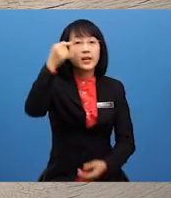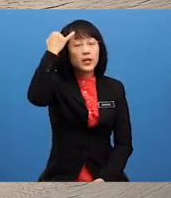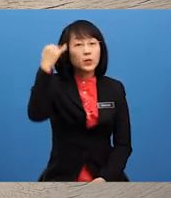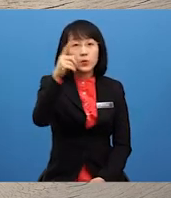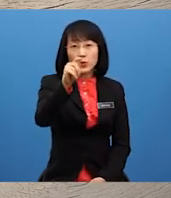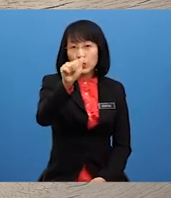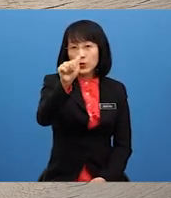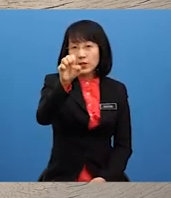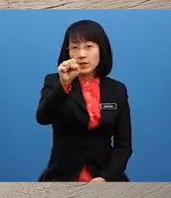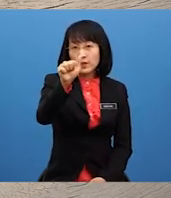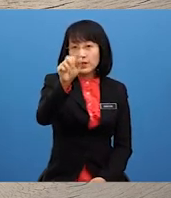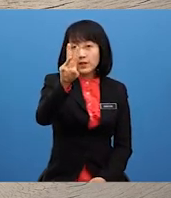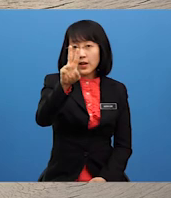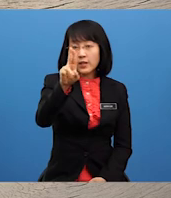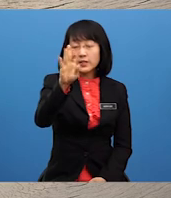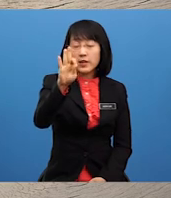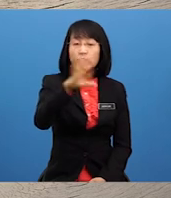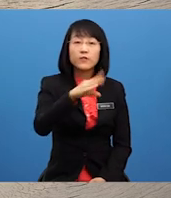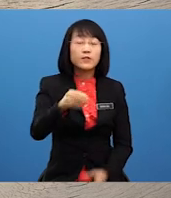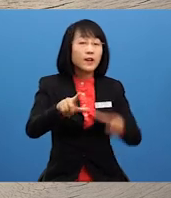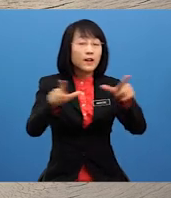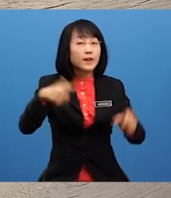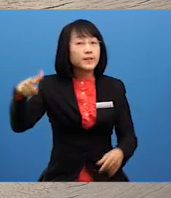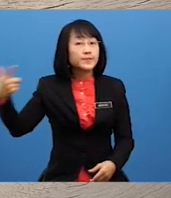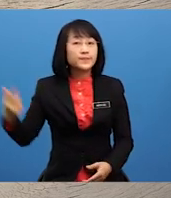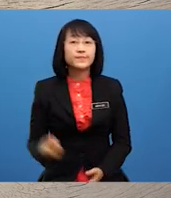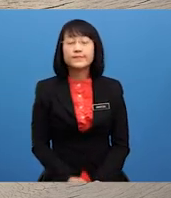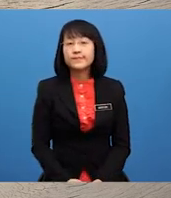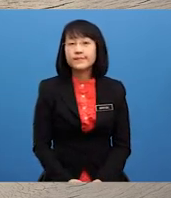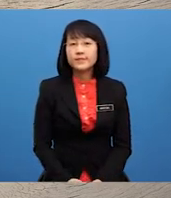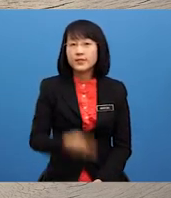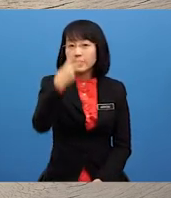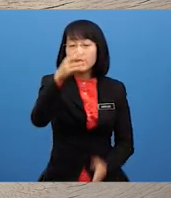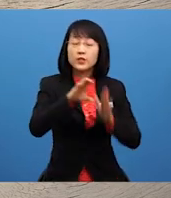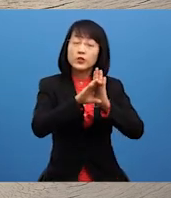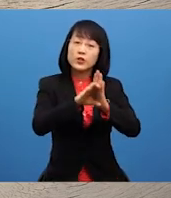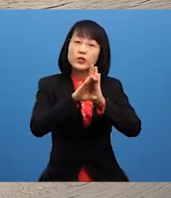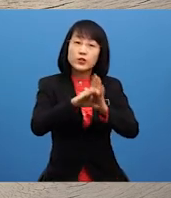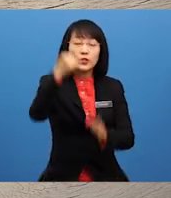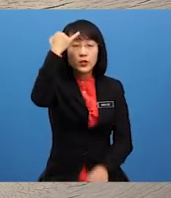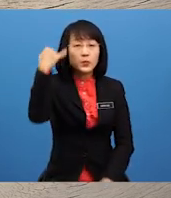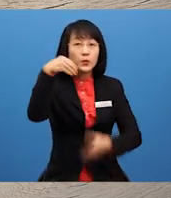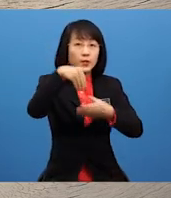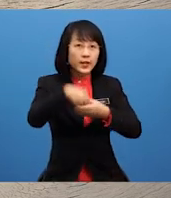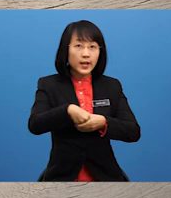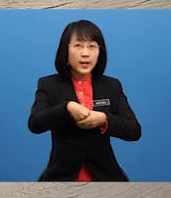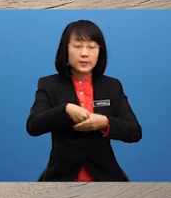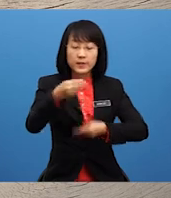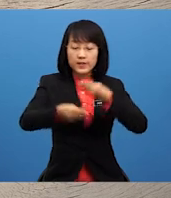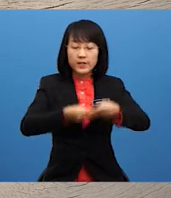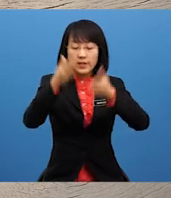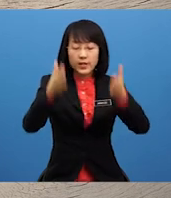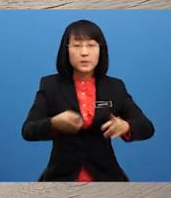Baiklah, seterusnya kita akan melihat contoh-contoh ilmu yang terdapat di dalam teks Saudagar Besar dari Kuala Lumpur.